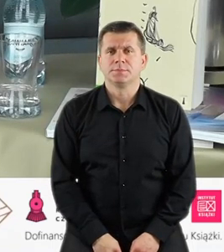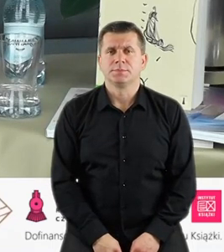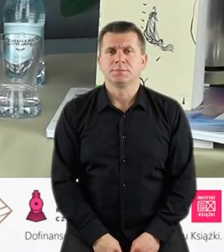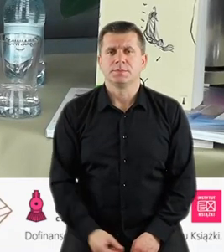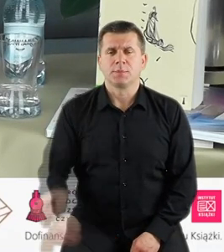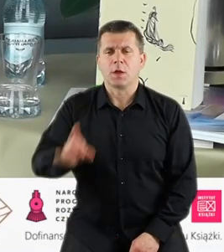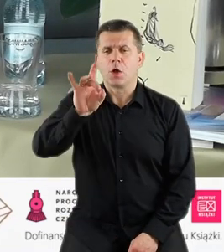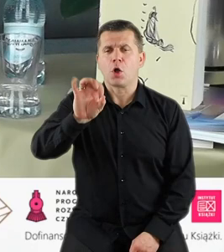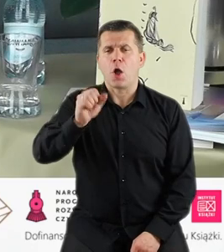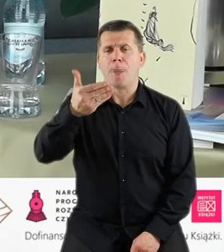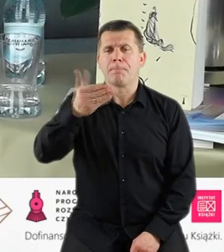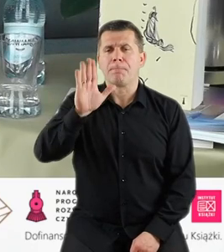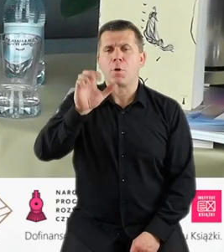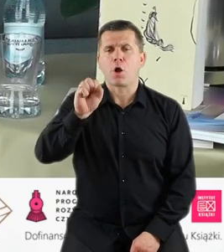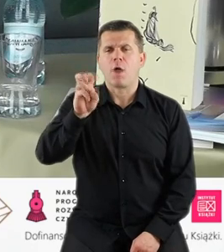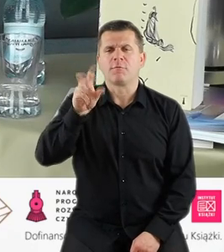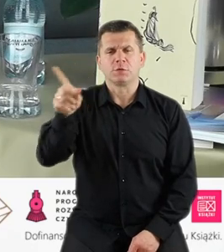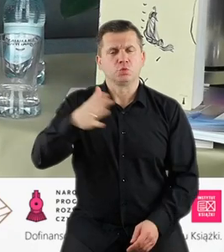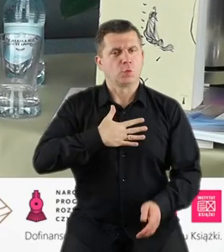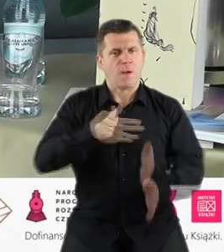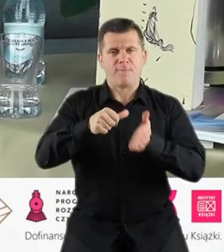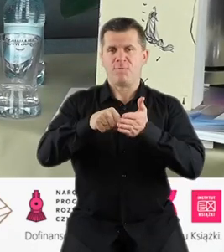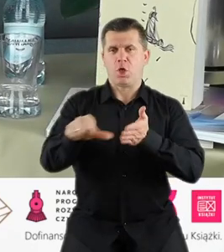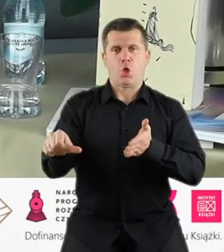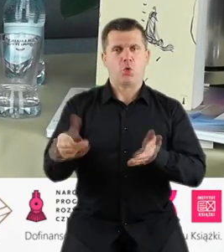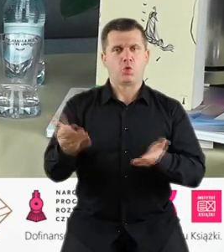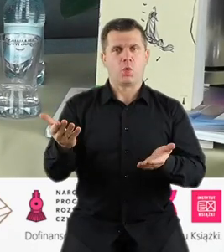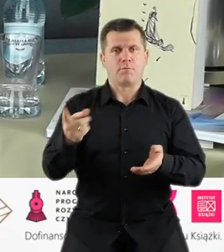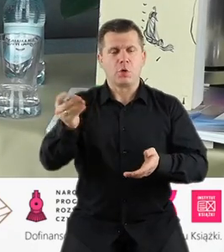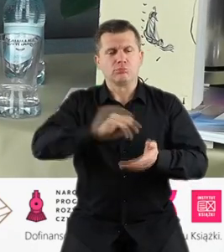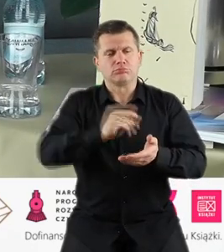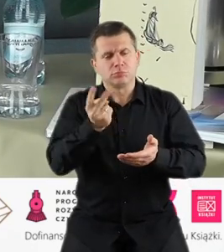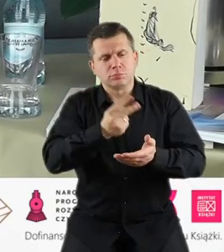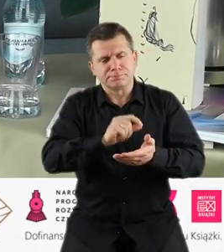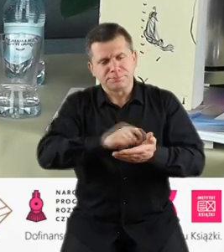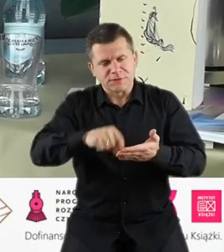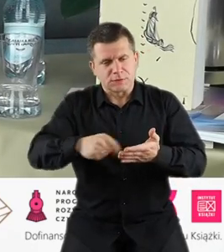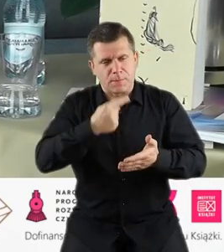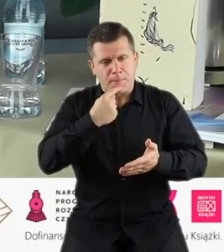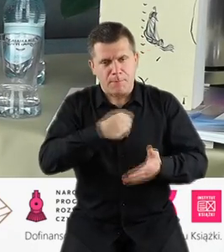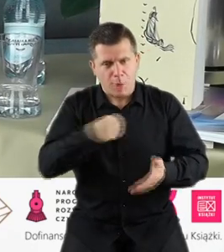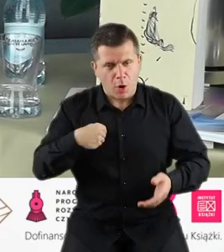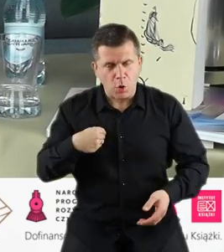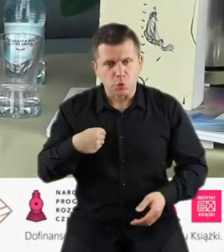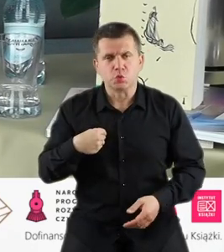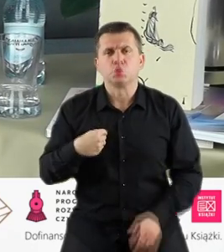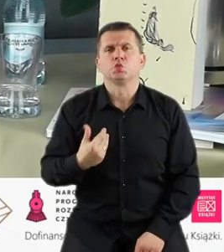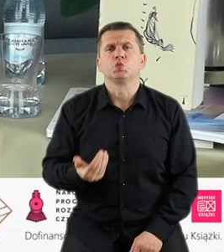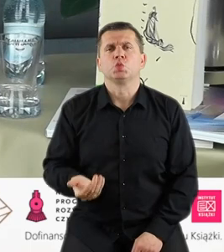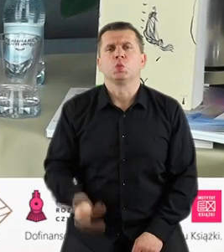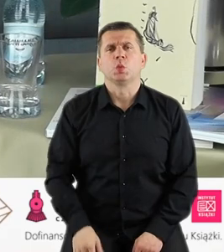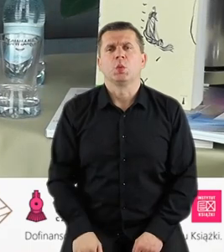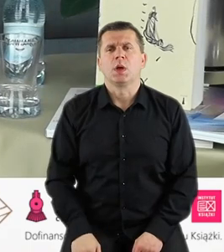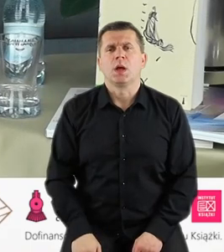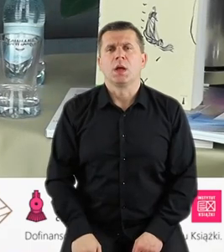A Gombrowicz jest wyjątkowy, bo czytam go, bo pisał po polsku, a on jest taki...